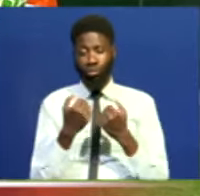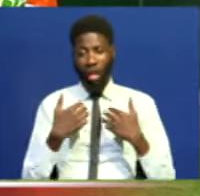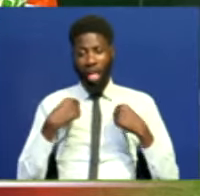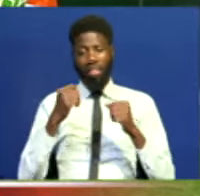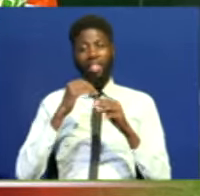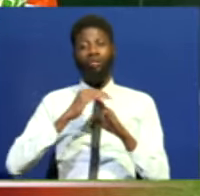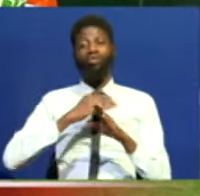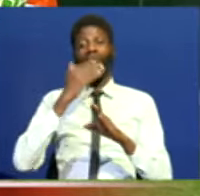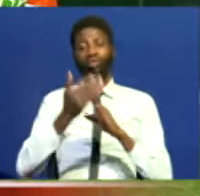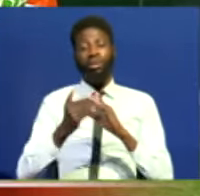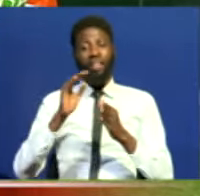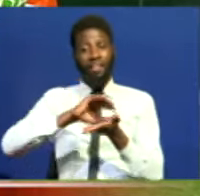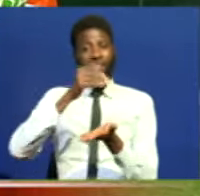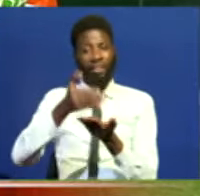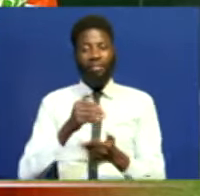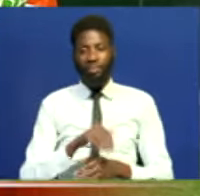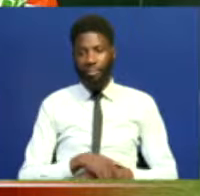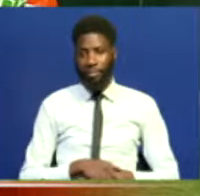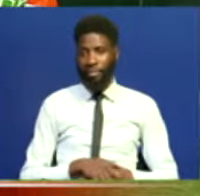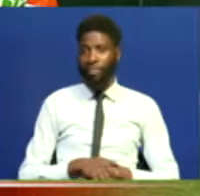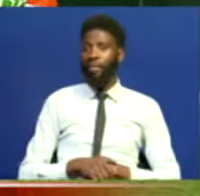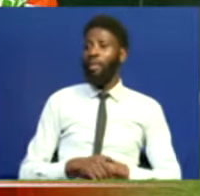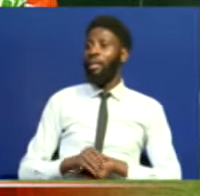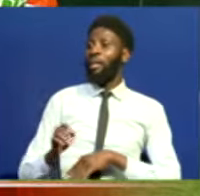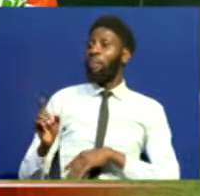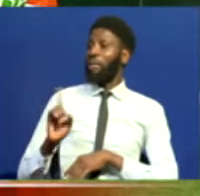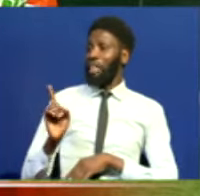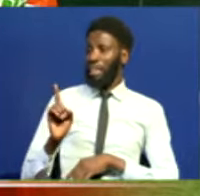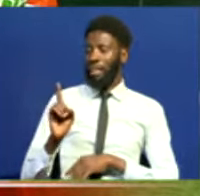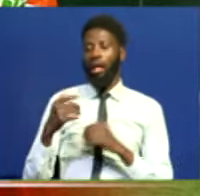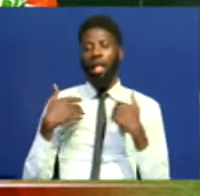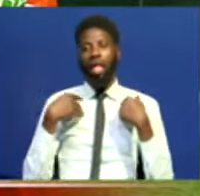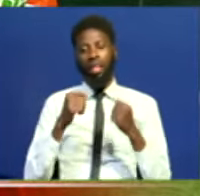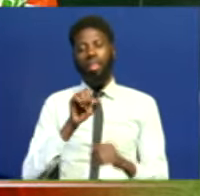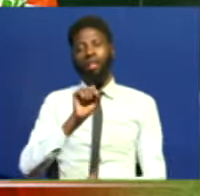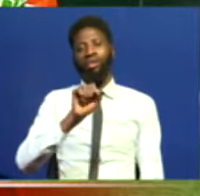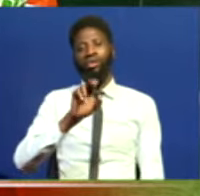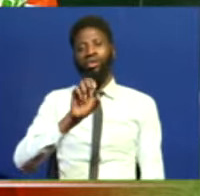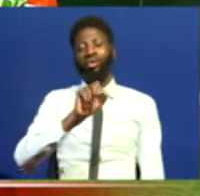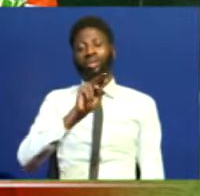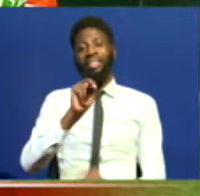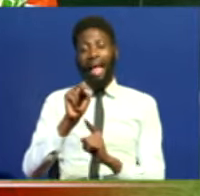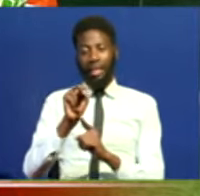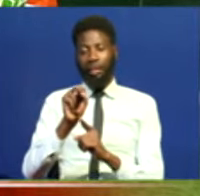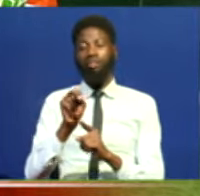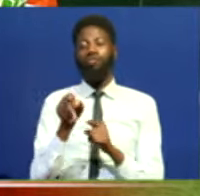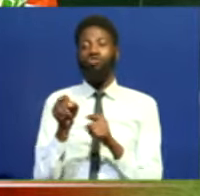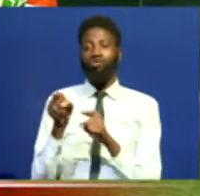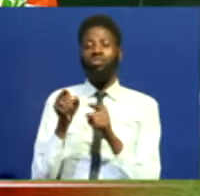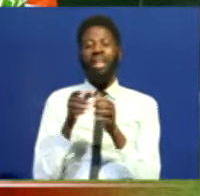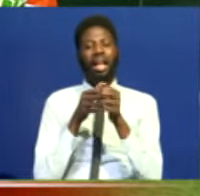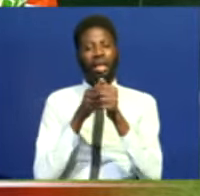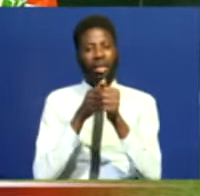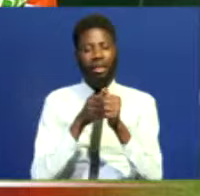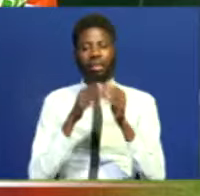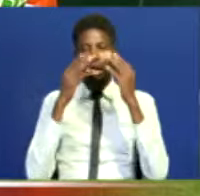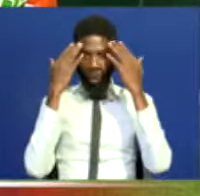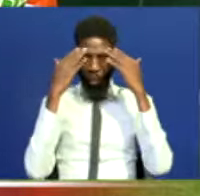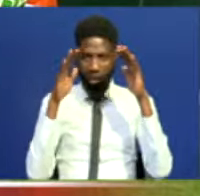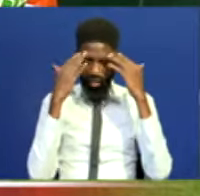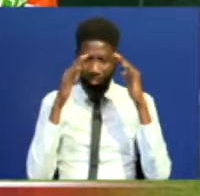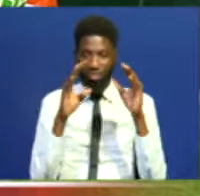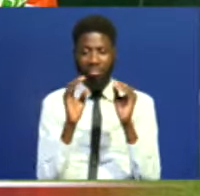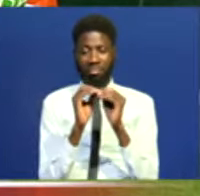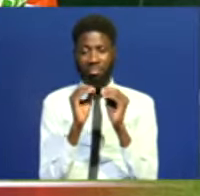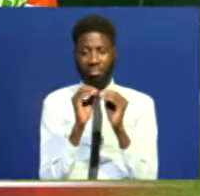Haya yanajiri huku waziri wa afya Suzana Humicha akiongoza kikao cha uhamasisho kuhusu halmashauri ya afya ya kijamii katika afisi yake kwenye